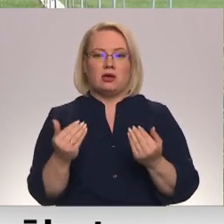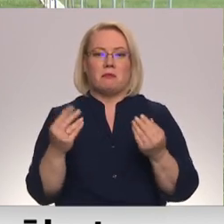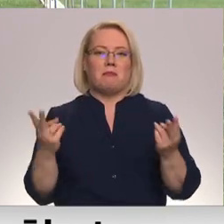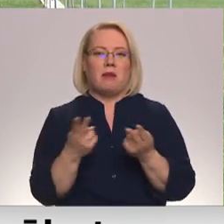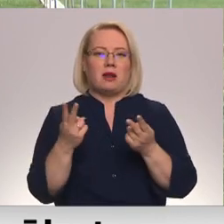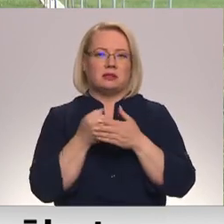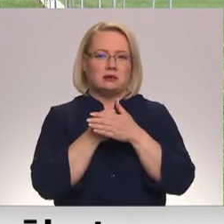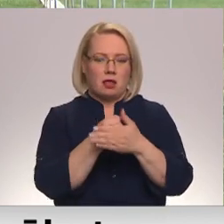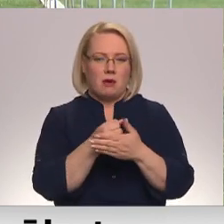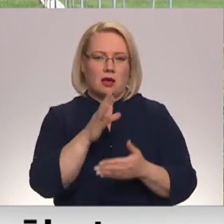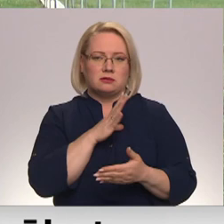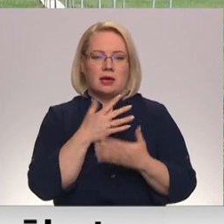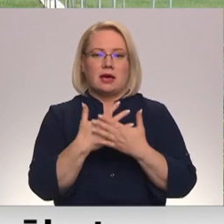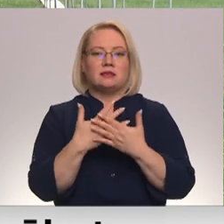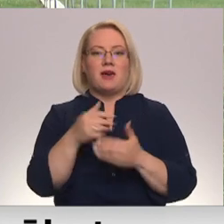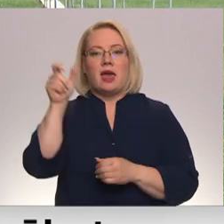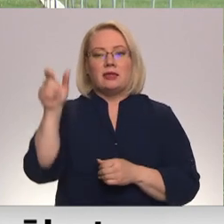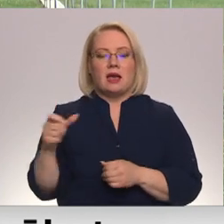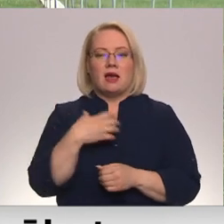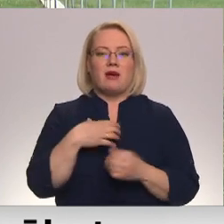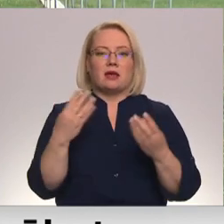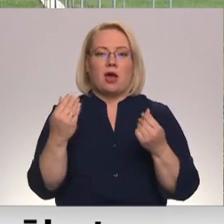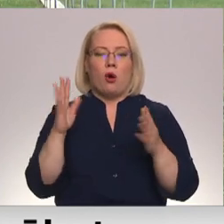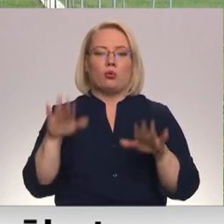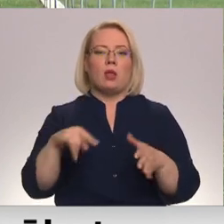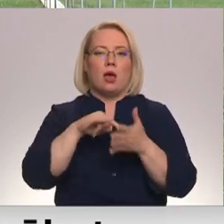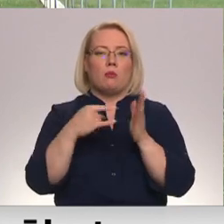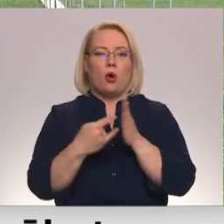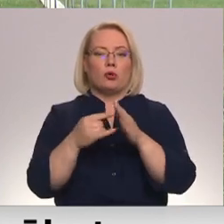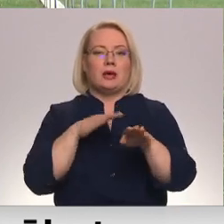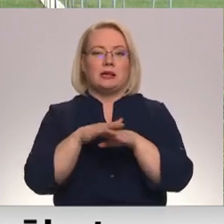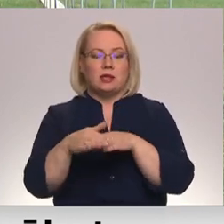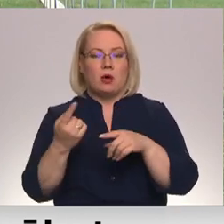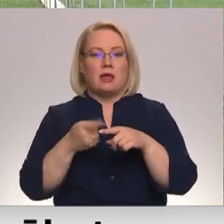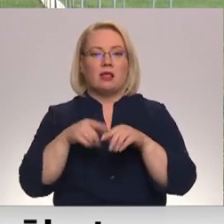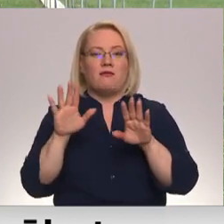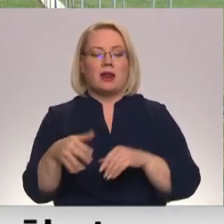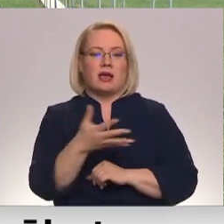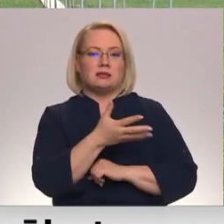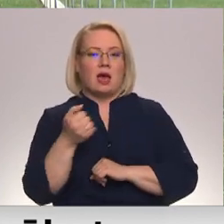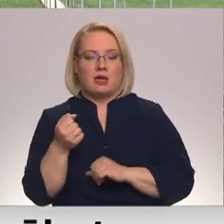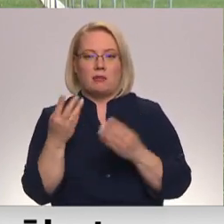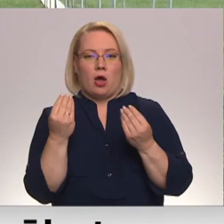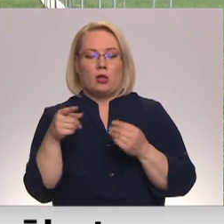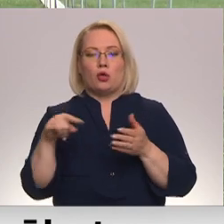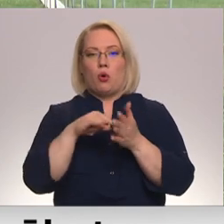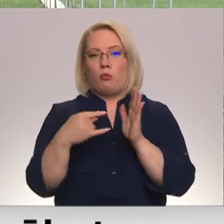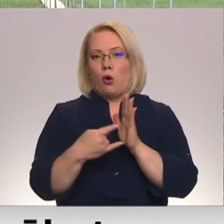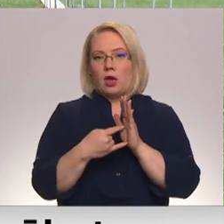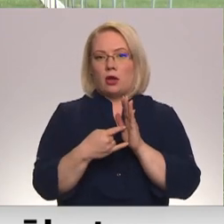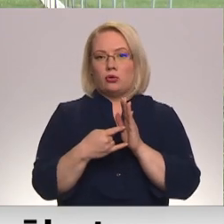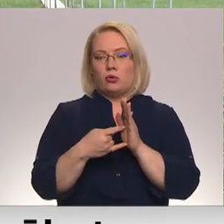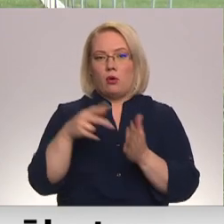bija zvejniekam vajadzēja līdzekļu projektu īstenot, un tad viņš varēja dabūt naudu, ja viņš to projektu, ja tas tika